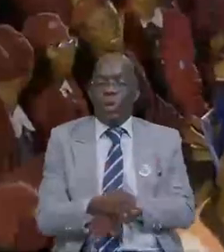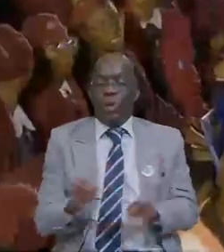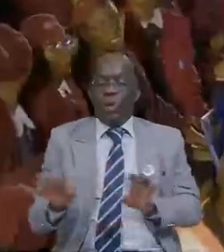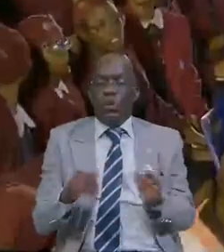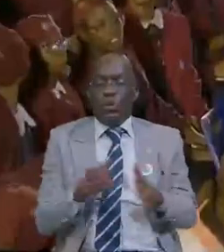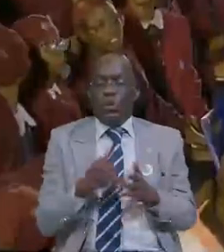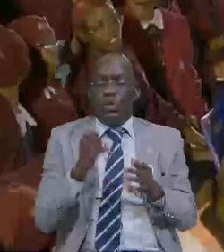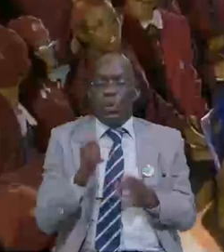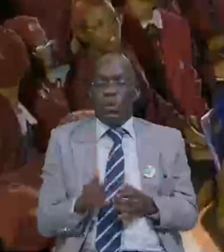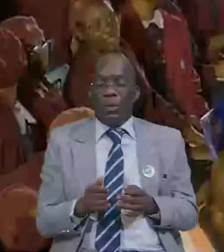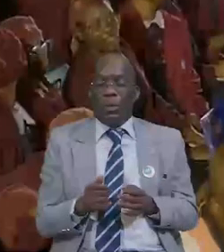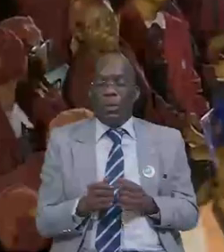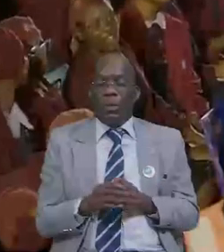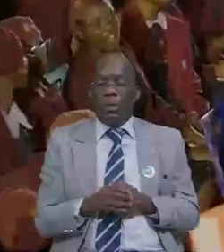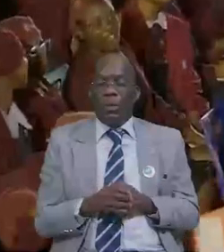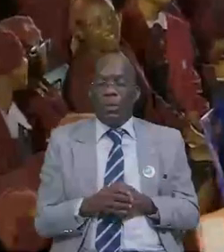Faisons-le rapidement.